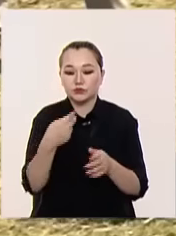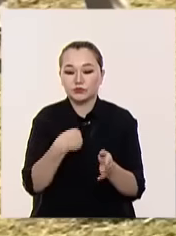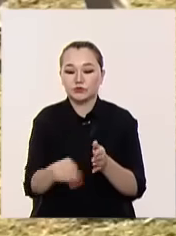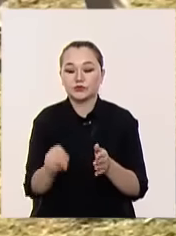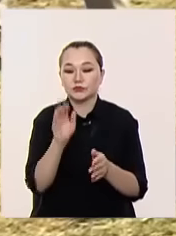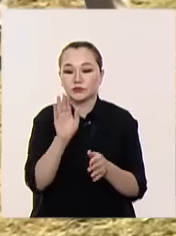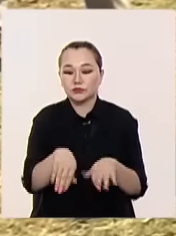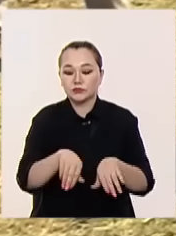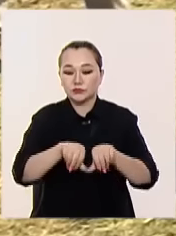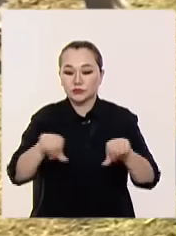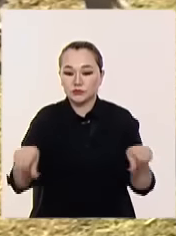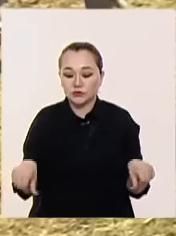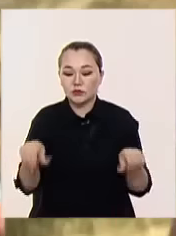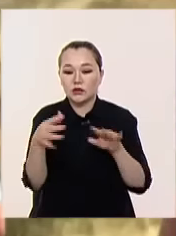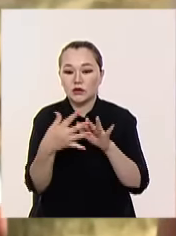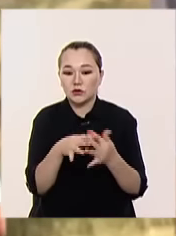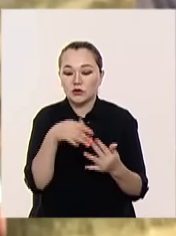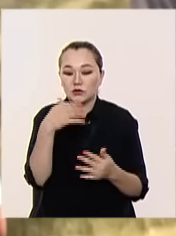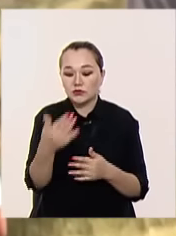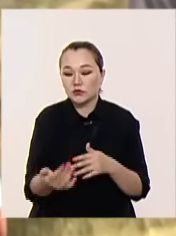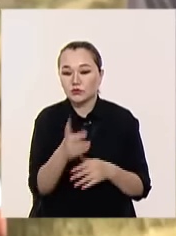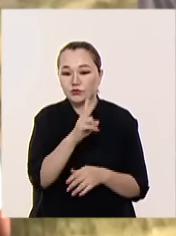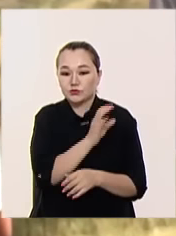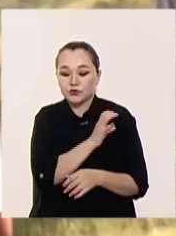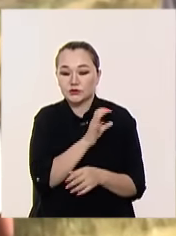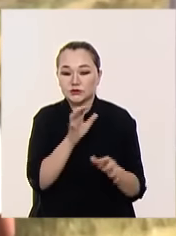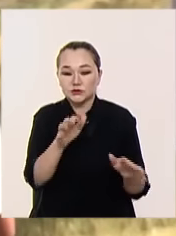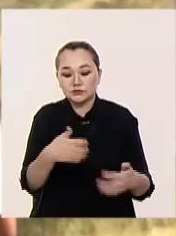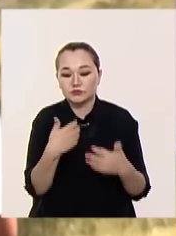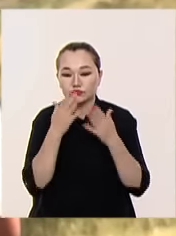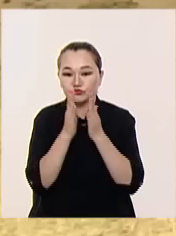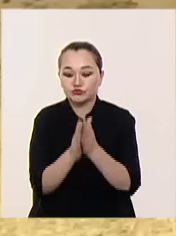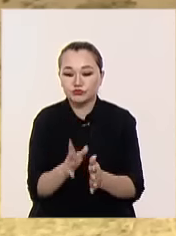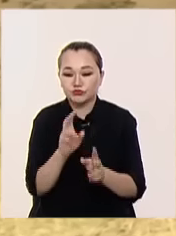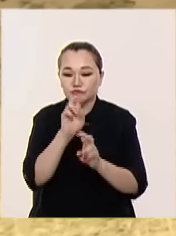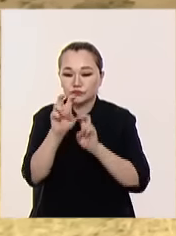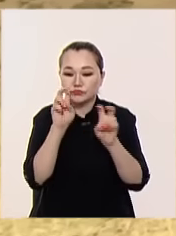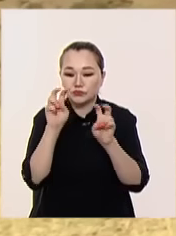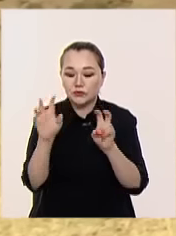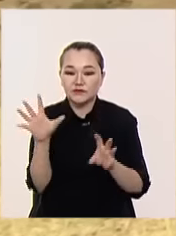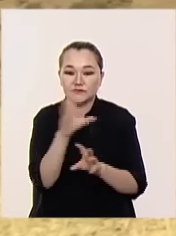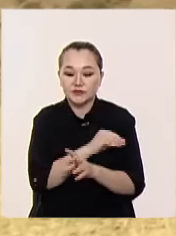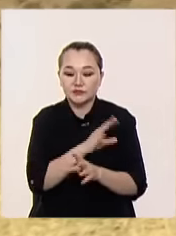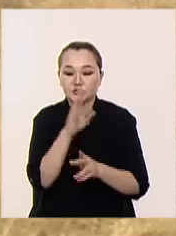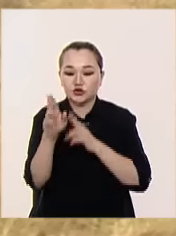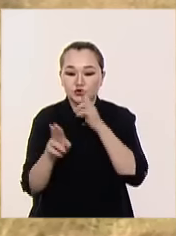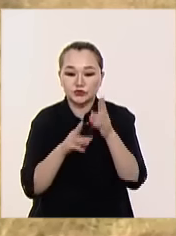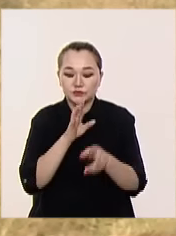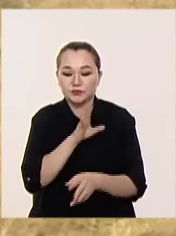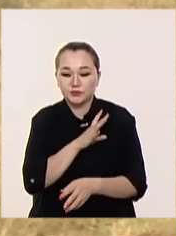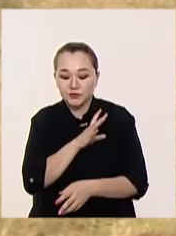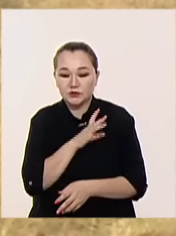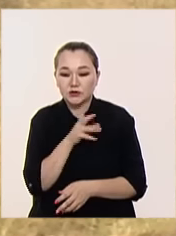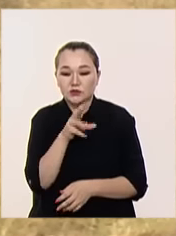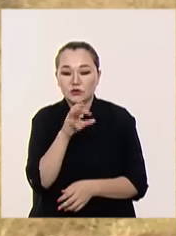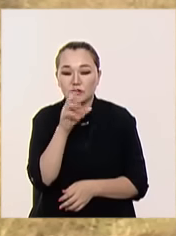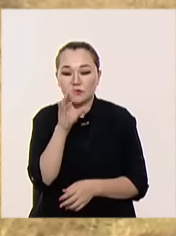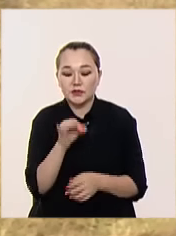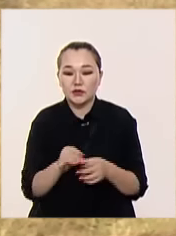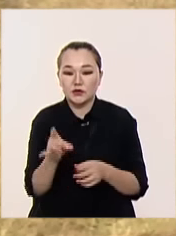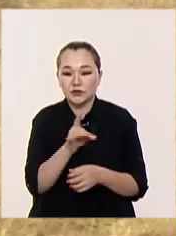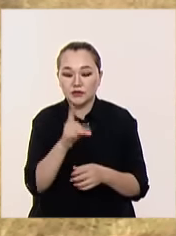наразы. Қарашыға тиесілі аумақты қалтасы қалыңдардан алып қалуды сұрап, бармаған жеріміз қалмады деп отыр халық. Мына Төлеби ауданының